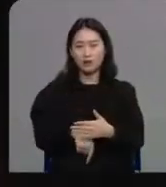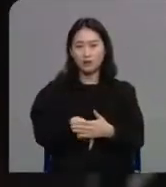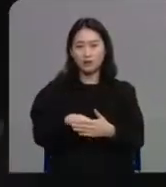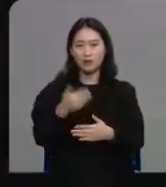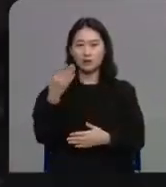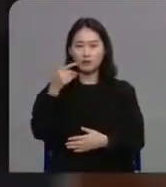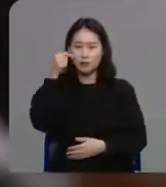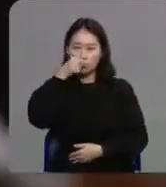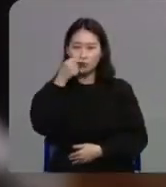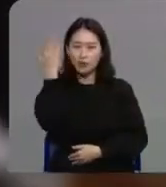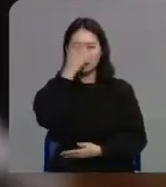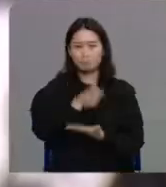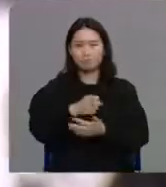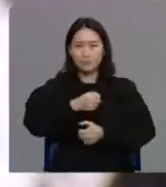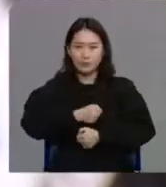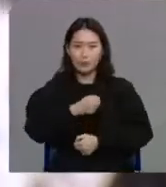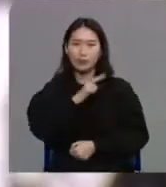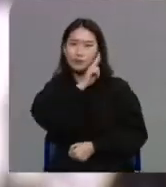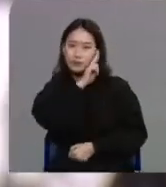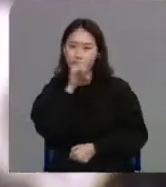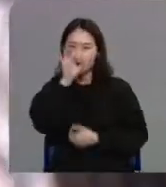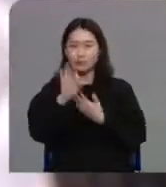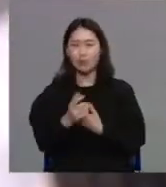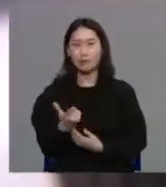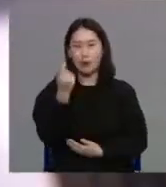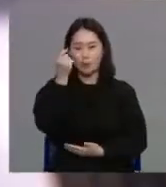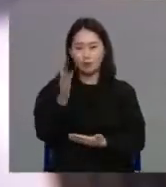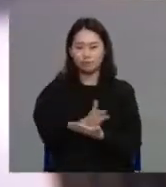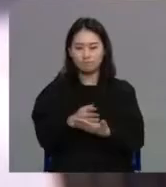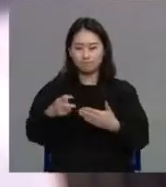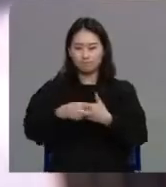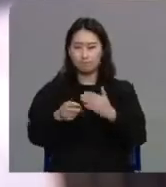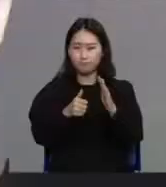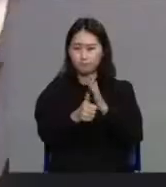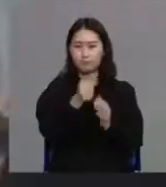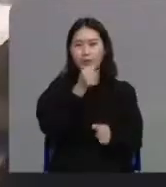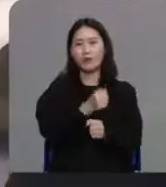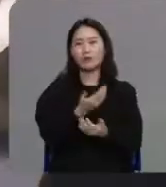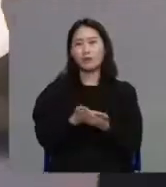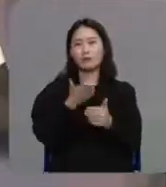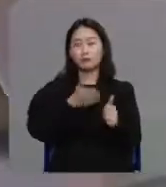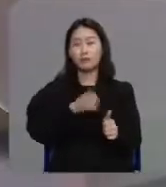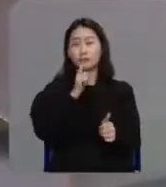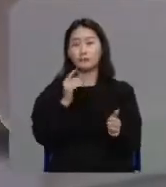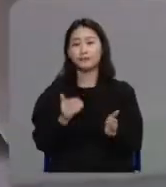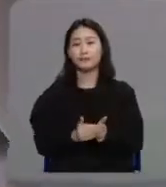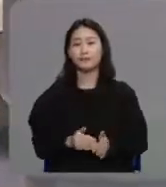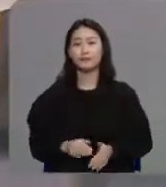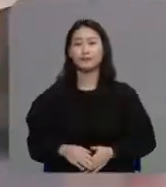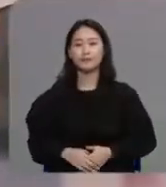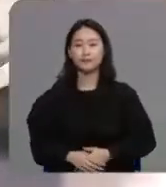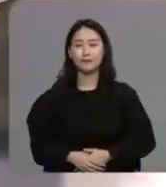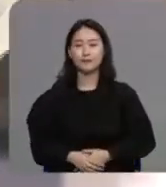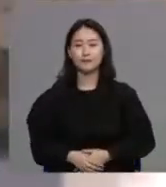증상이 있으면 곧바로 선별 진료소를 찾아 달라고 당부했습니다 kbs 뉴스 질문입니다